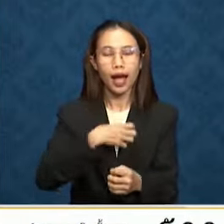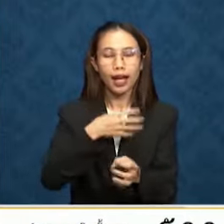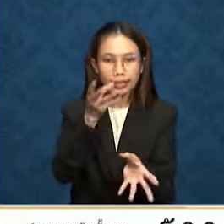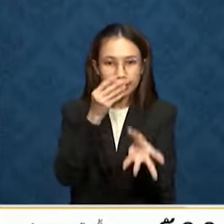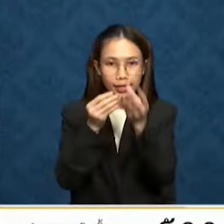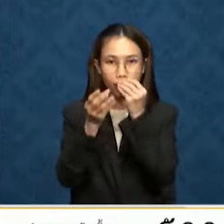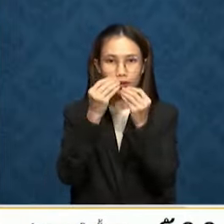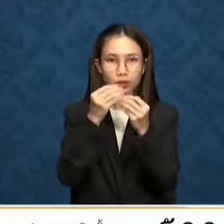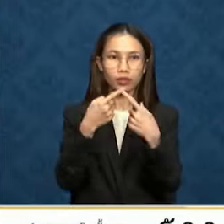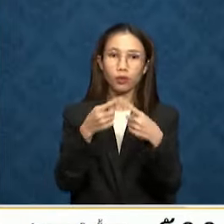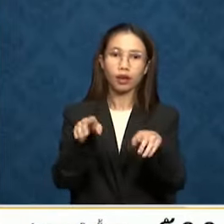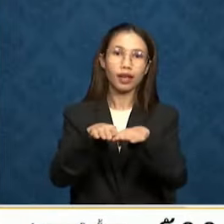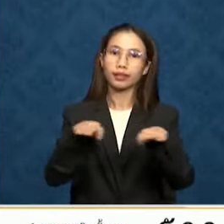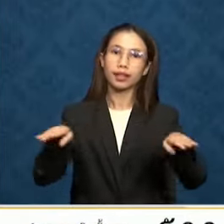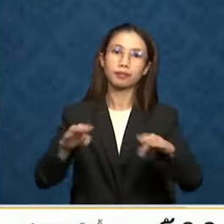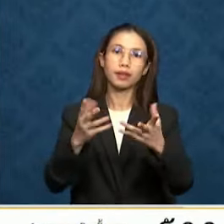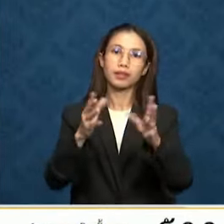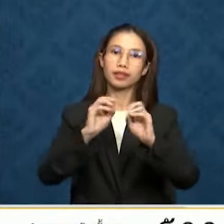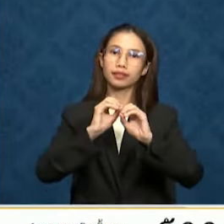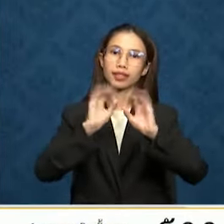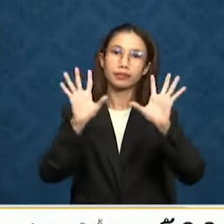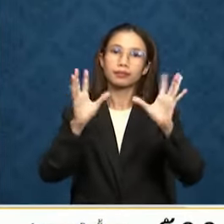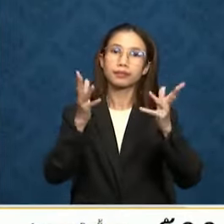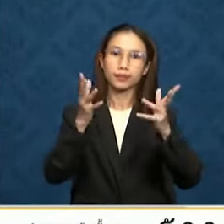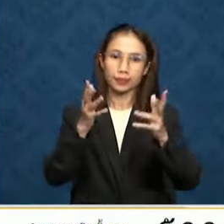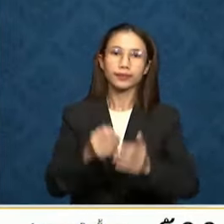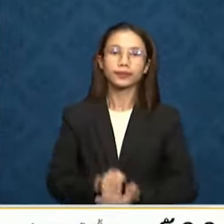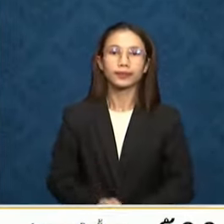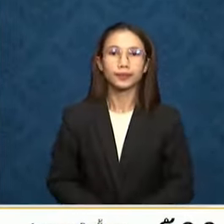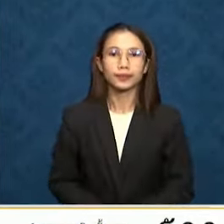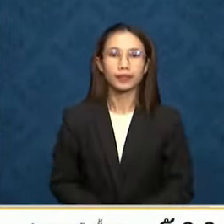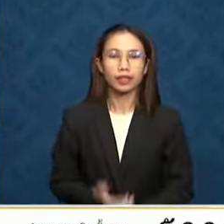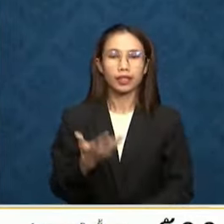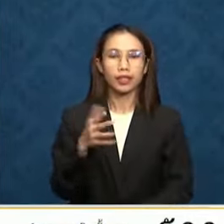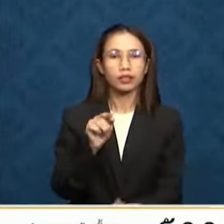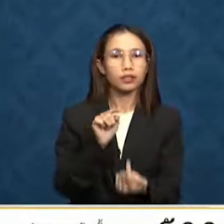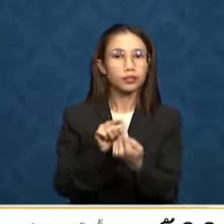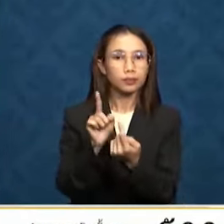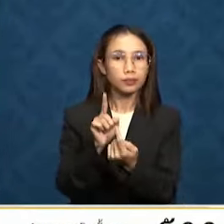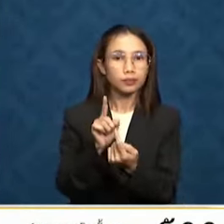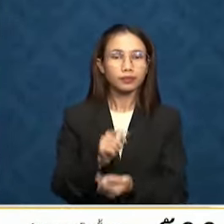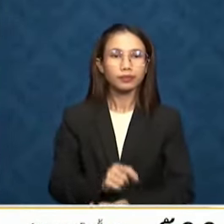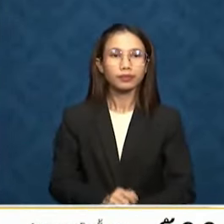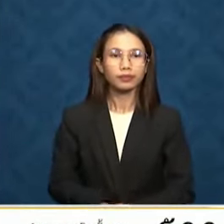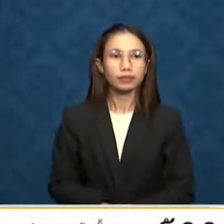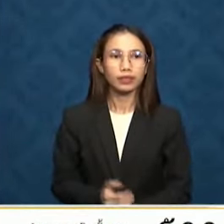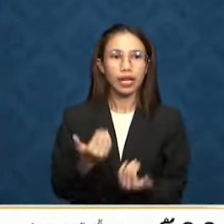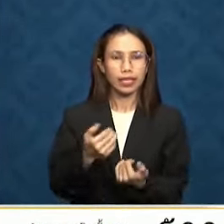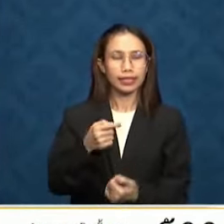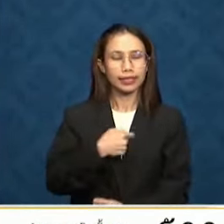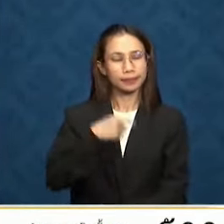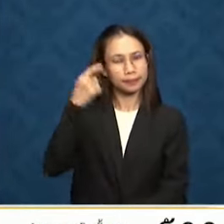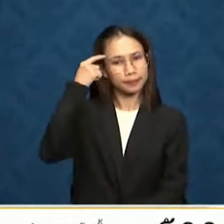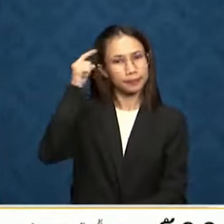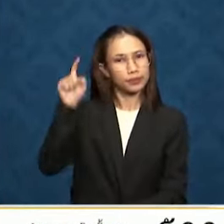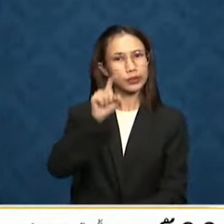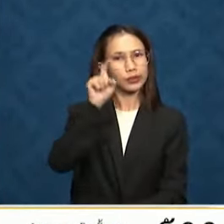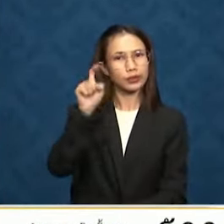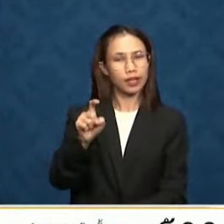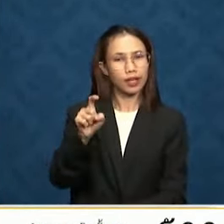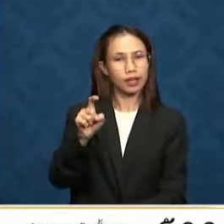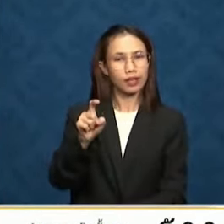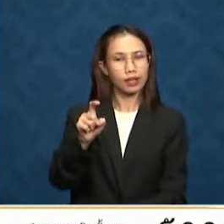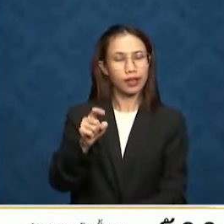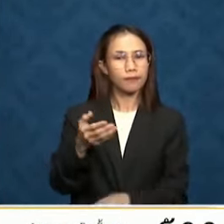เฉยๆไม่มีหลักเกณฑ์อะไรที่ชัดเจนเลยค่ะท่านประธานแล้วก็แค่นะคะนี้เป็นเรื่องที่ติดใจดิฉันมากไฟล